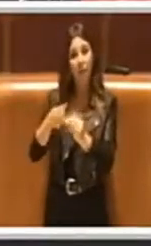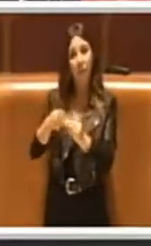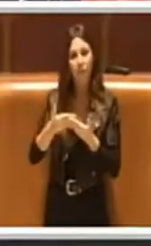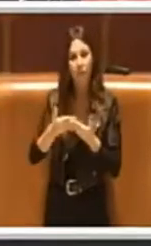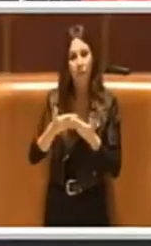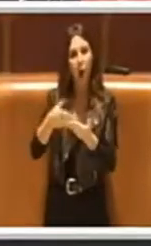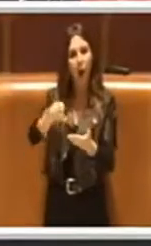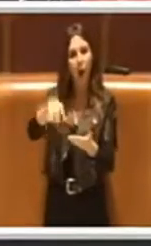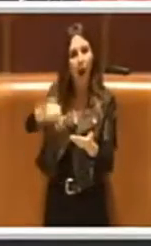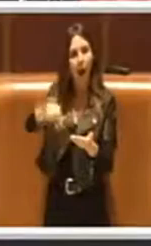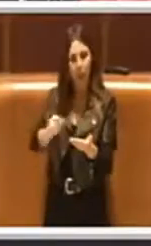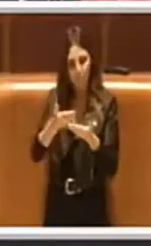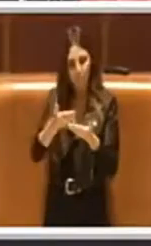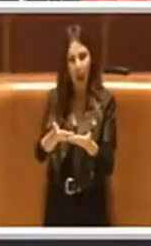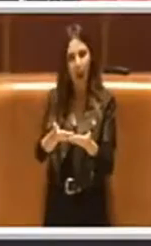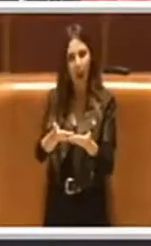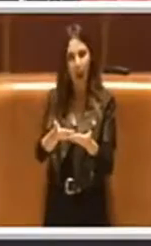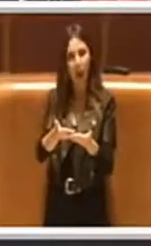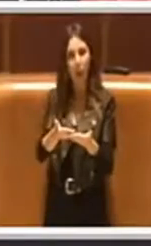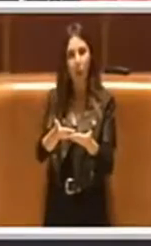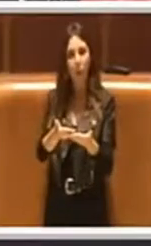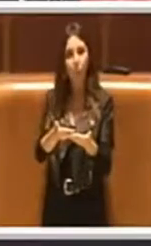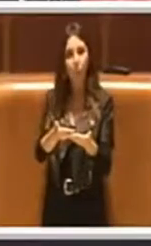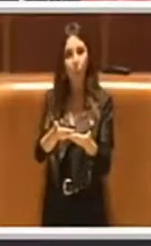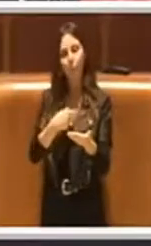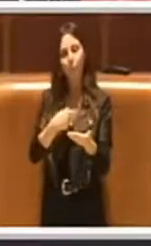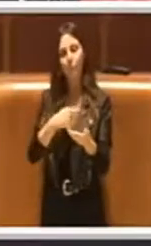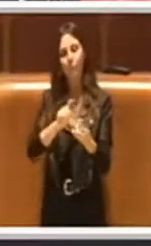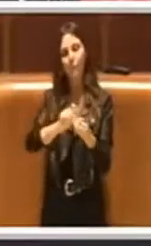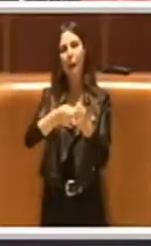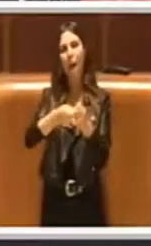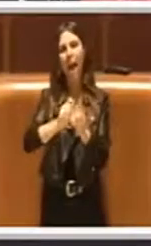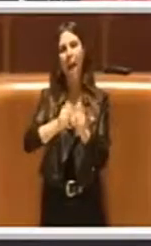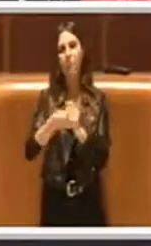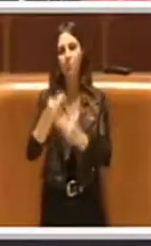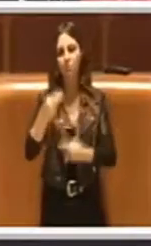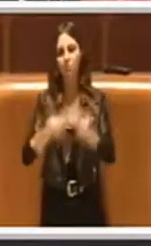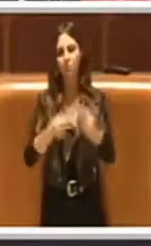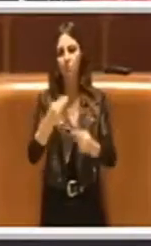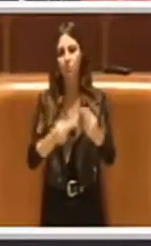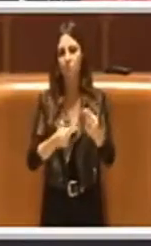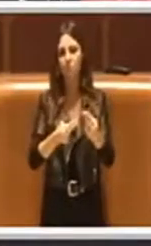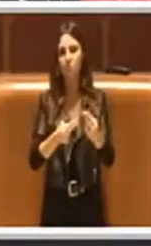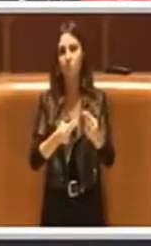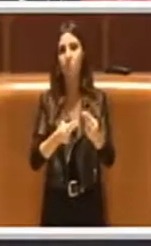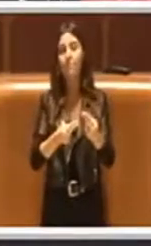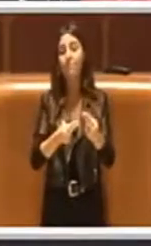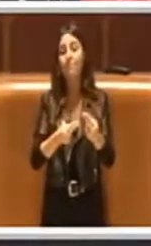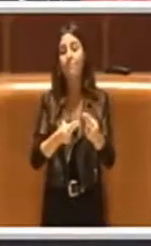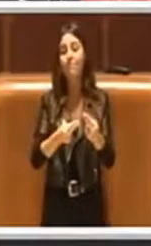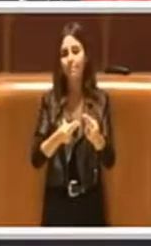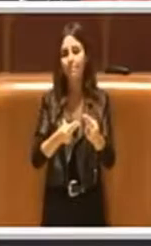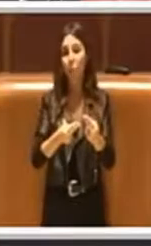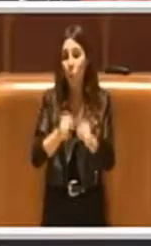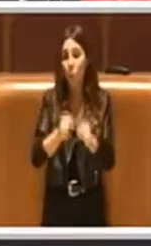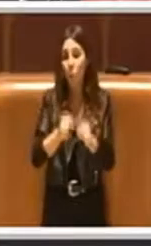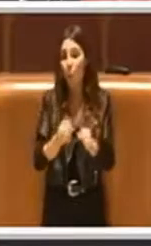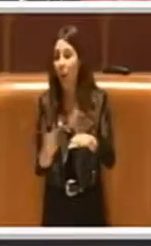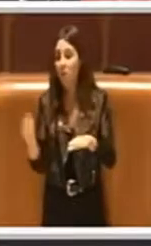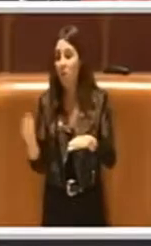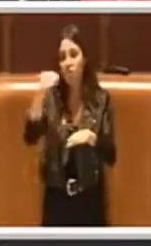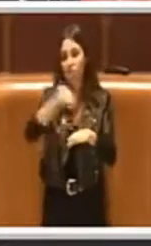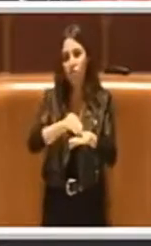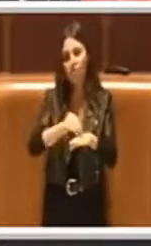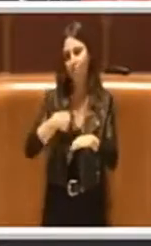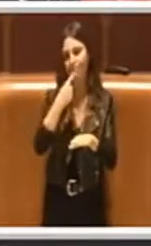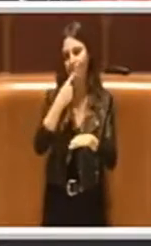anche a in questa variazione di bilancio e che si aggiungono a questo come